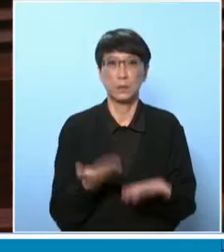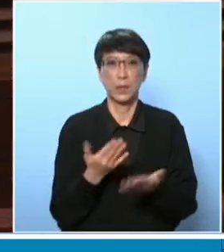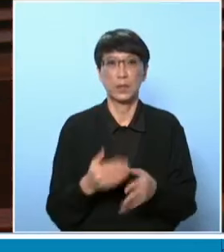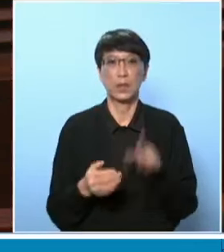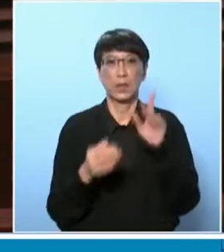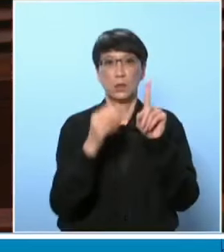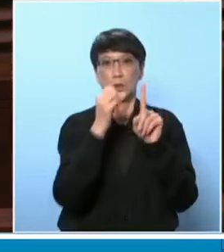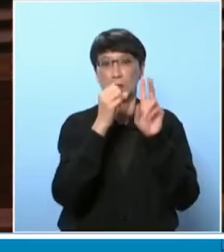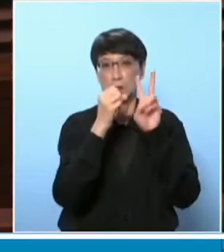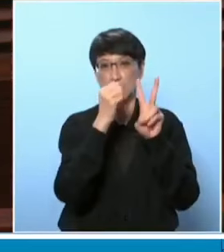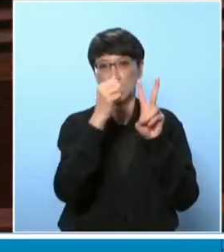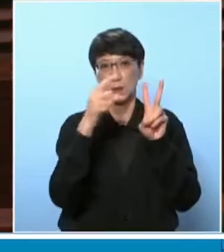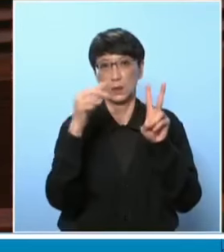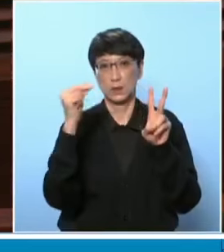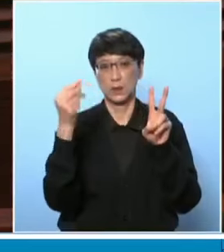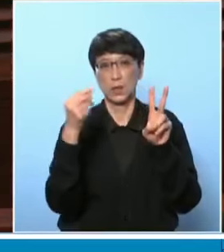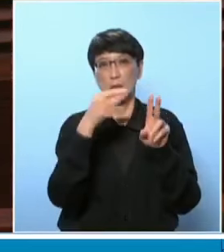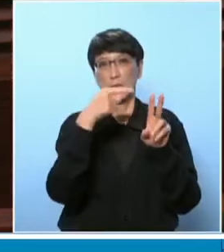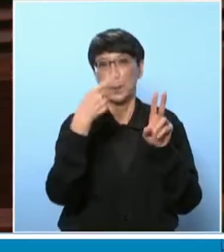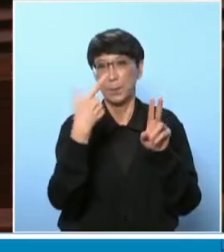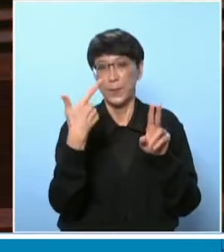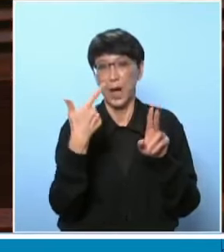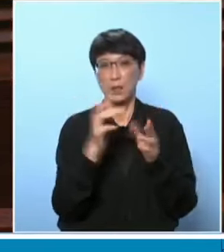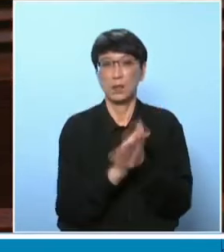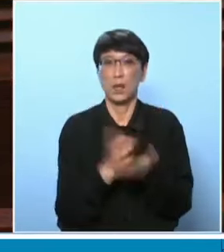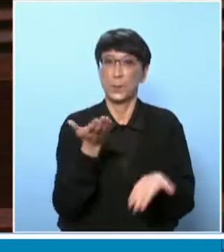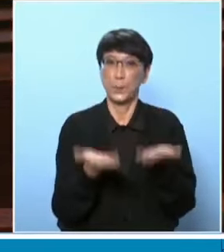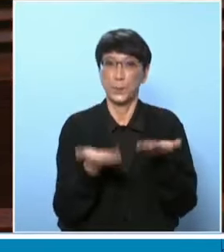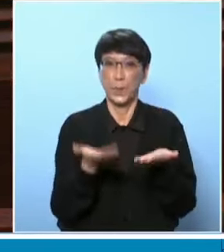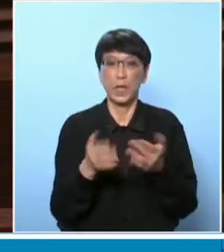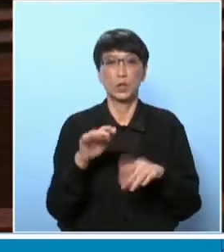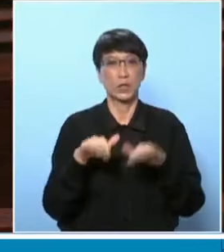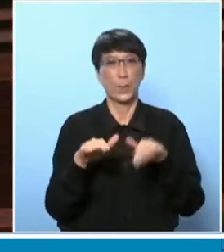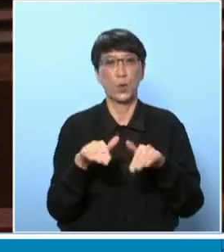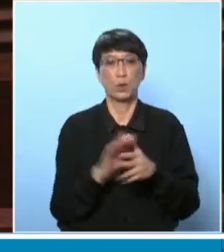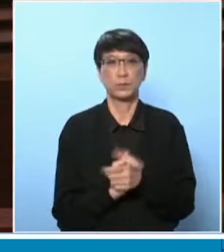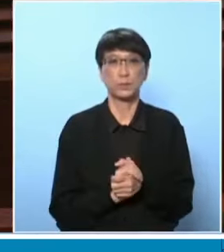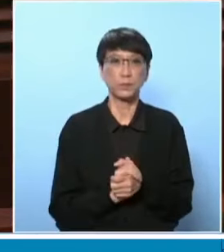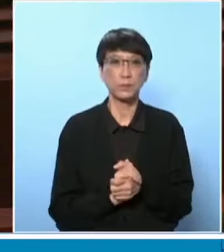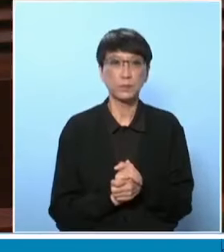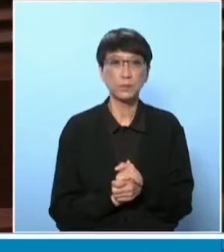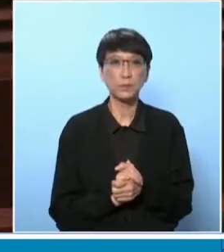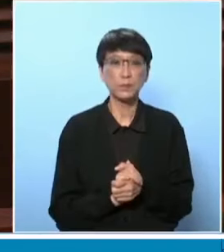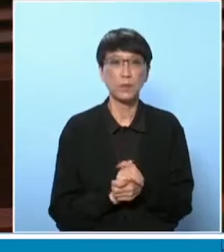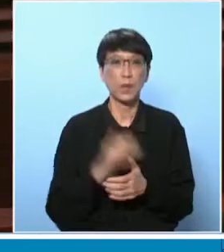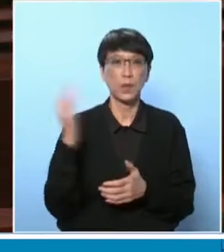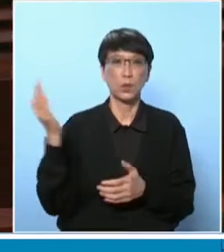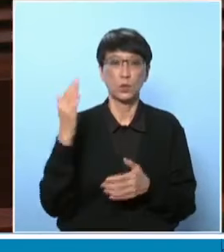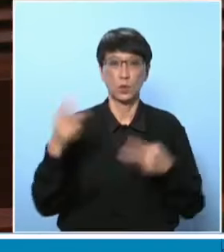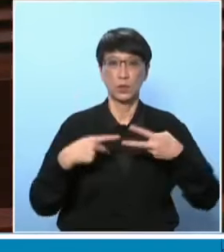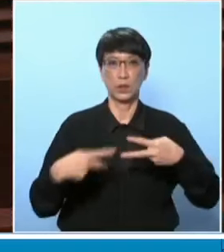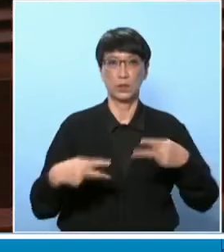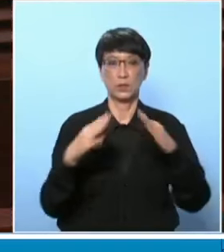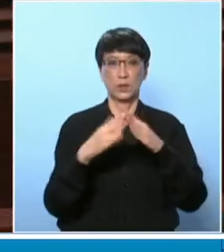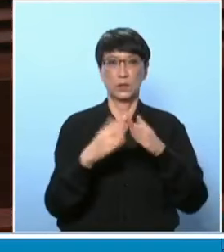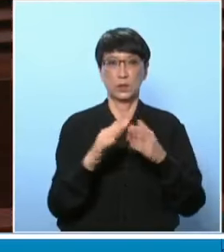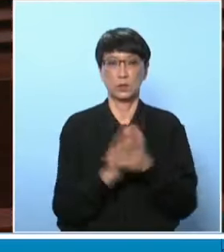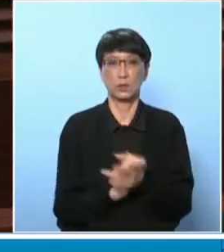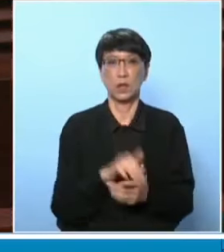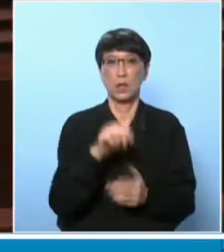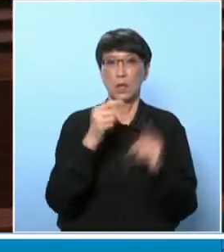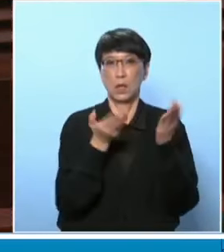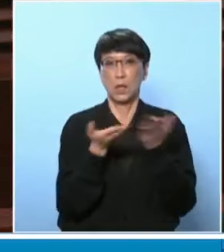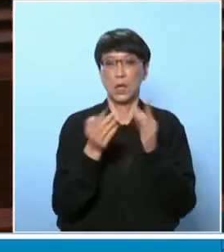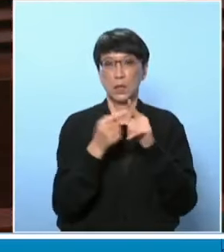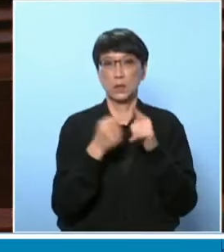2017年和2018年同期的水平大致相若。據旅發局的統計，過一旅客平均留港的